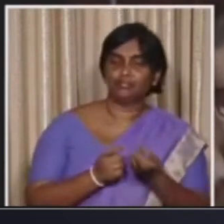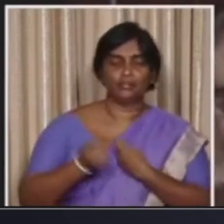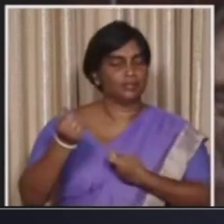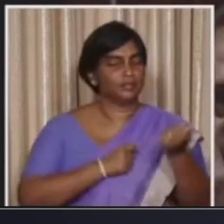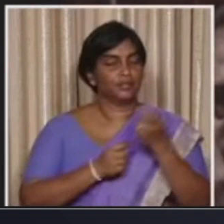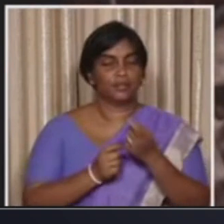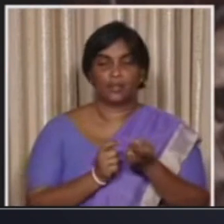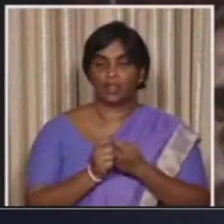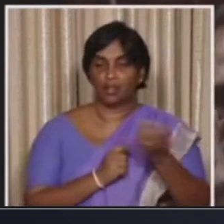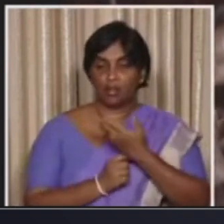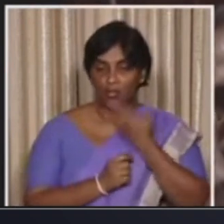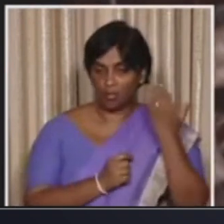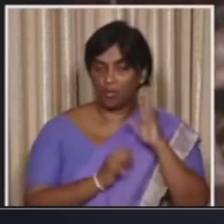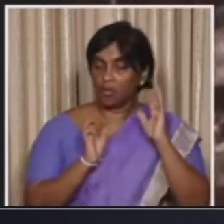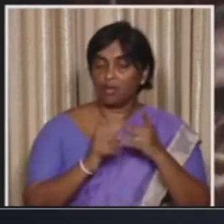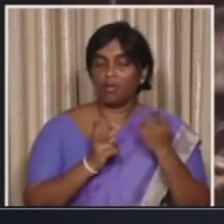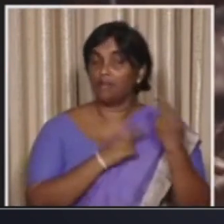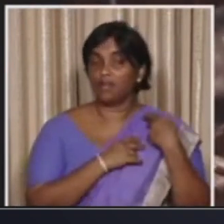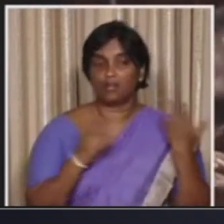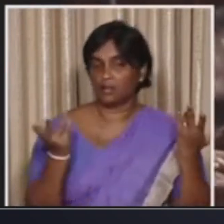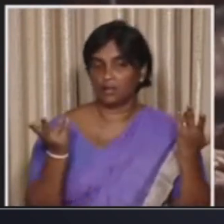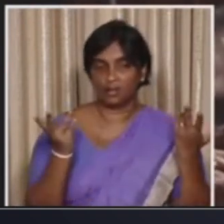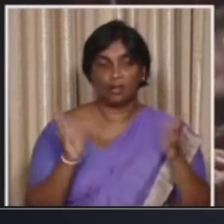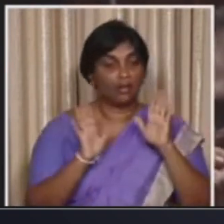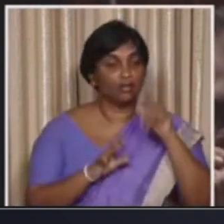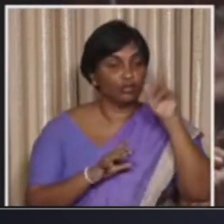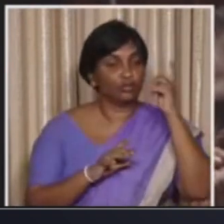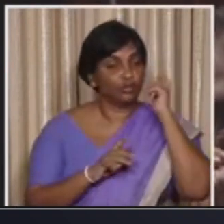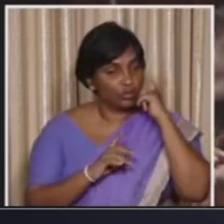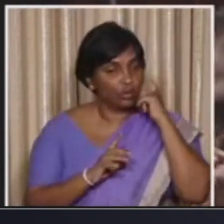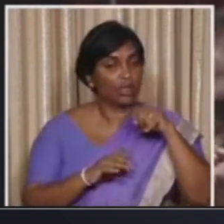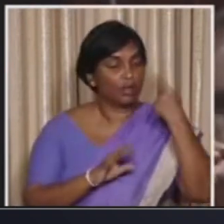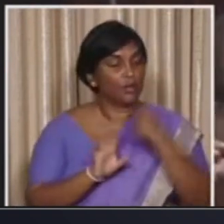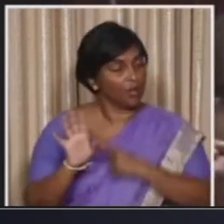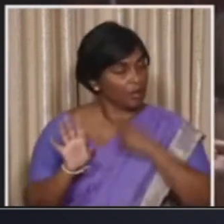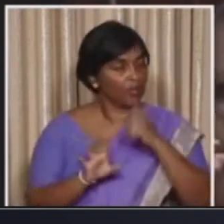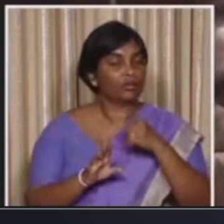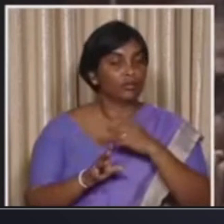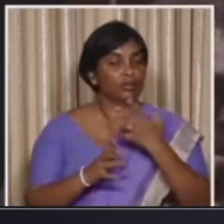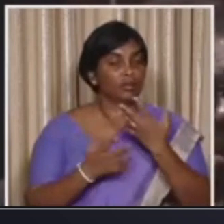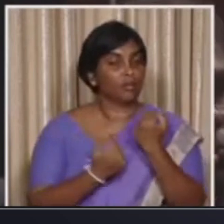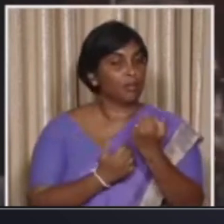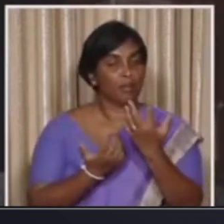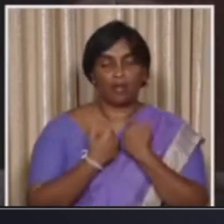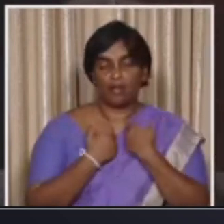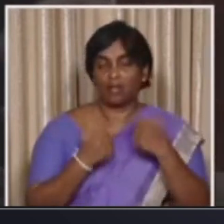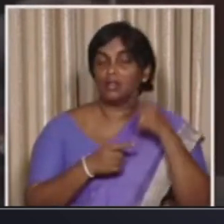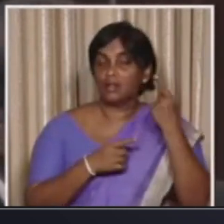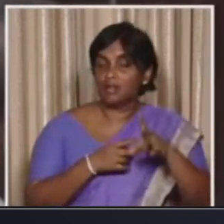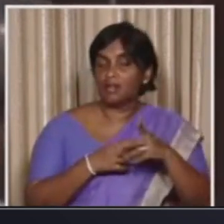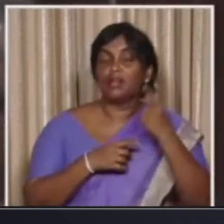ගත්ත සල්ලි වියදම් කරන්න පුළුවන්. වගකීමක් නැහැ. එයා දන්නවා ලබන අවුරුද්දේ වරම ලැබෙන්නේ නැහැ. ඒ